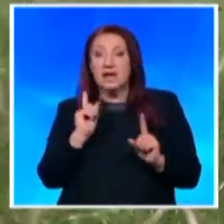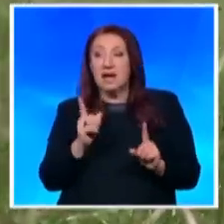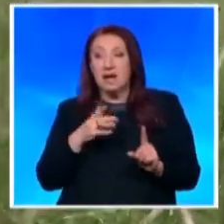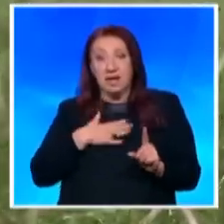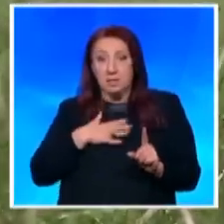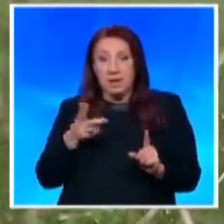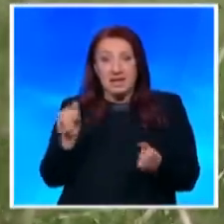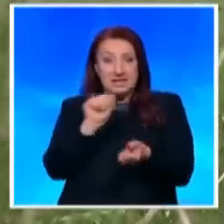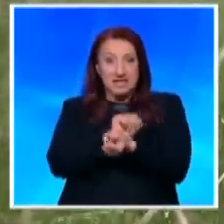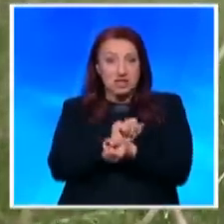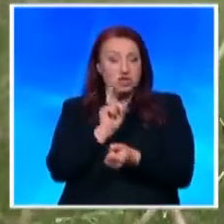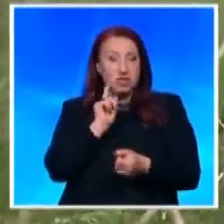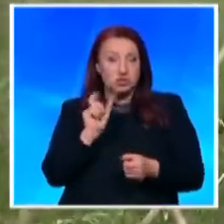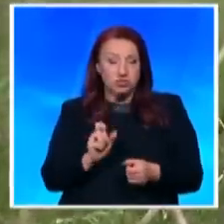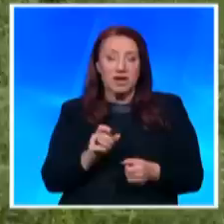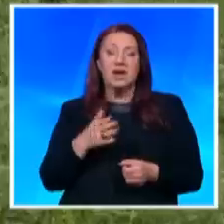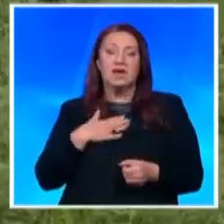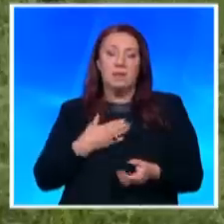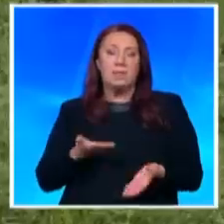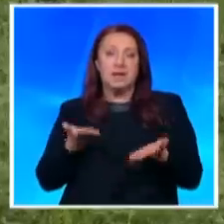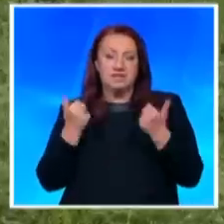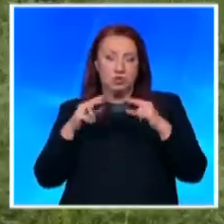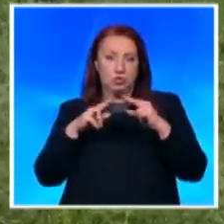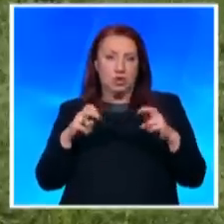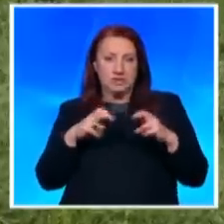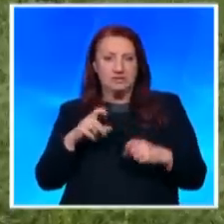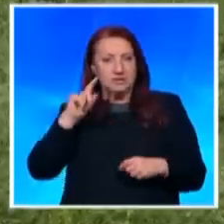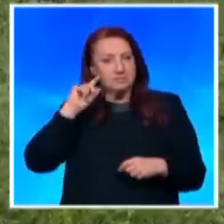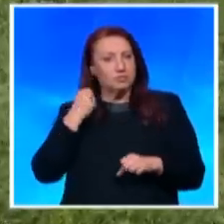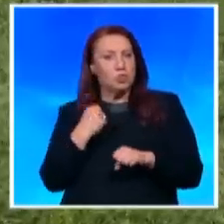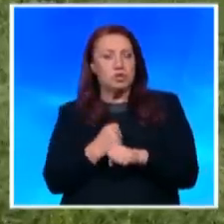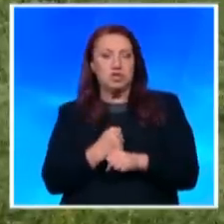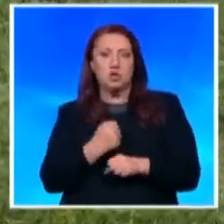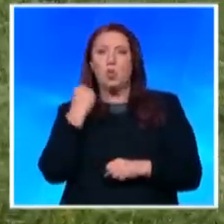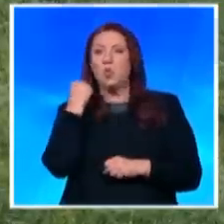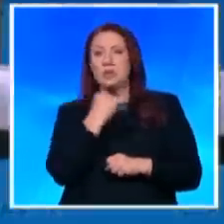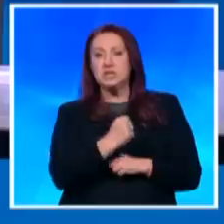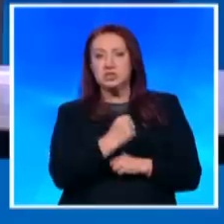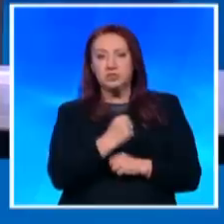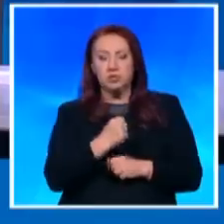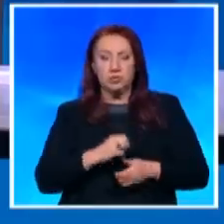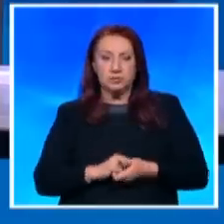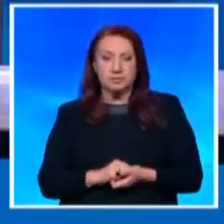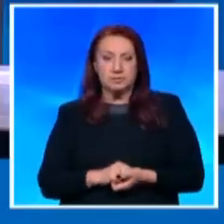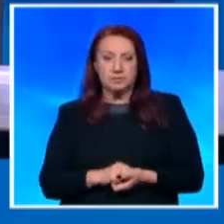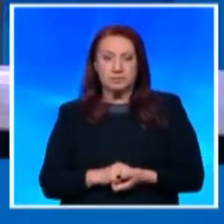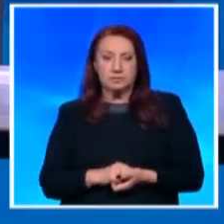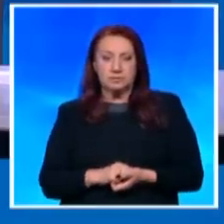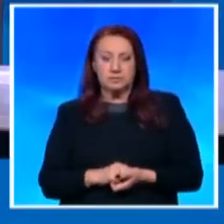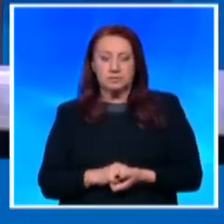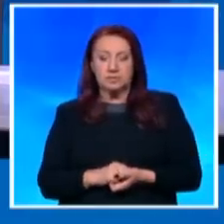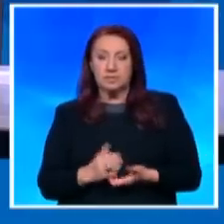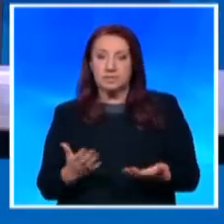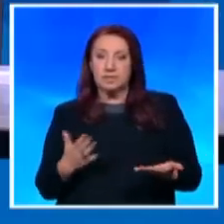е досъдебно производство за умишлено убийство. За BTV новините от Гецово, Красимир Кънчев. Има ли злоупотреби